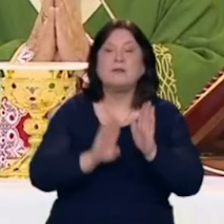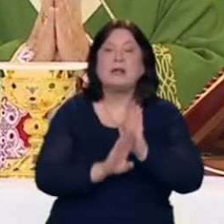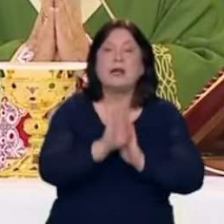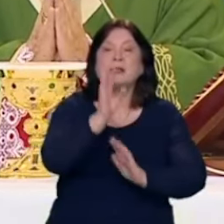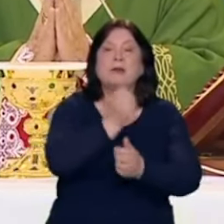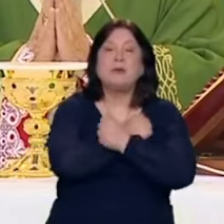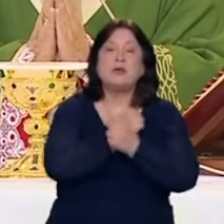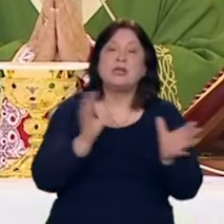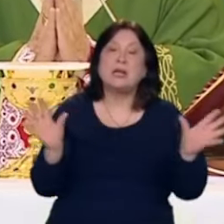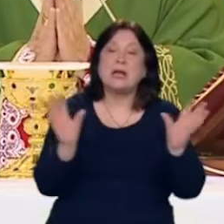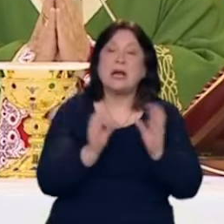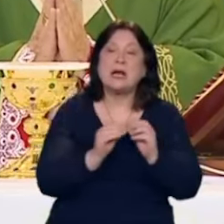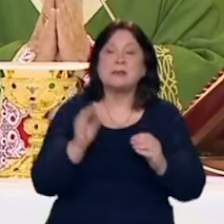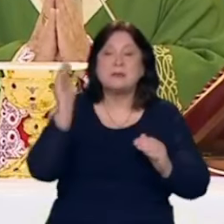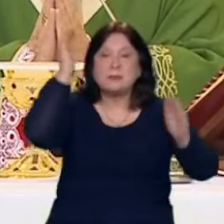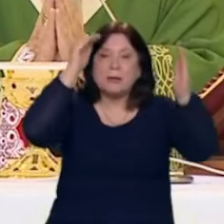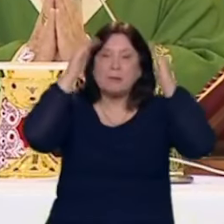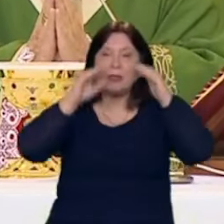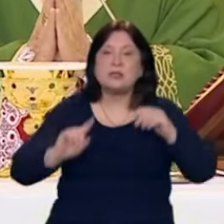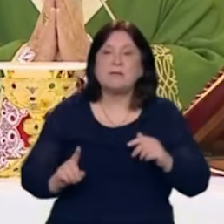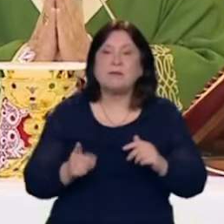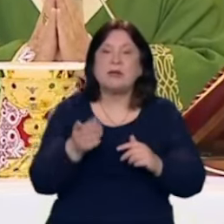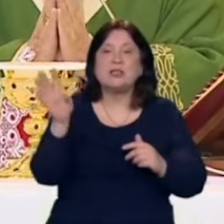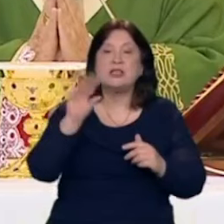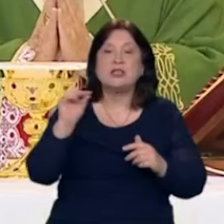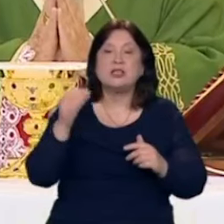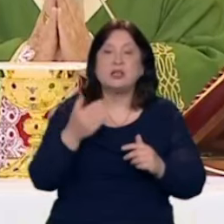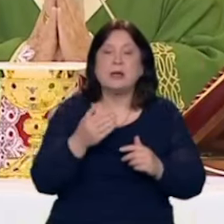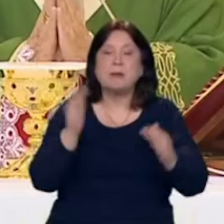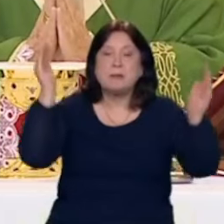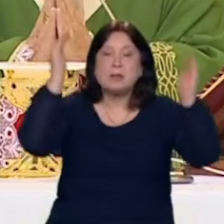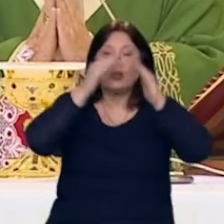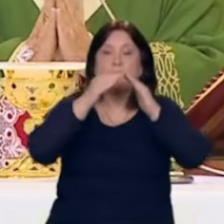razem z naszym papieżem Franciszkiem nm biskupem